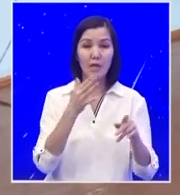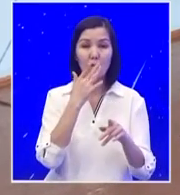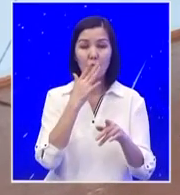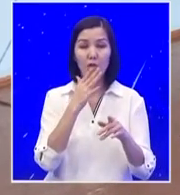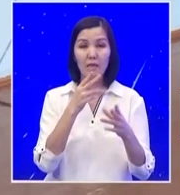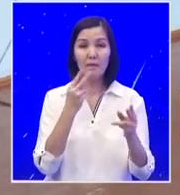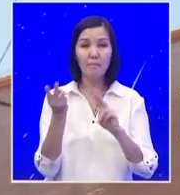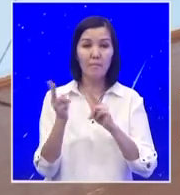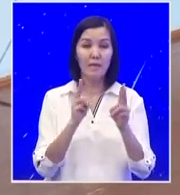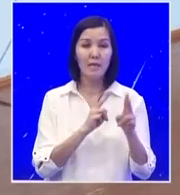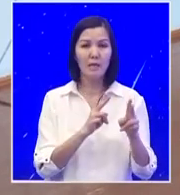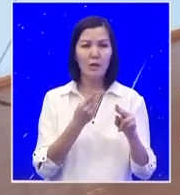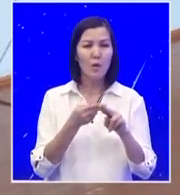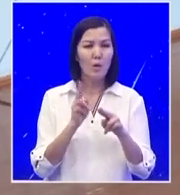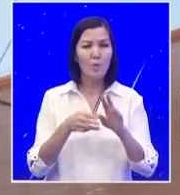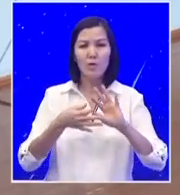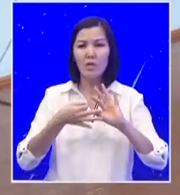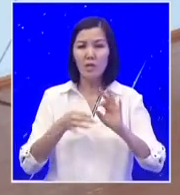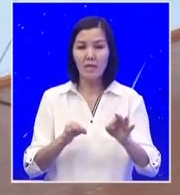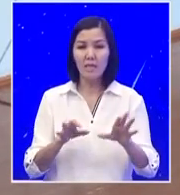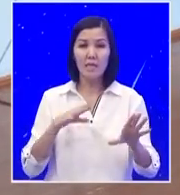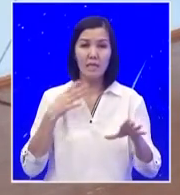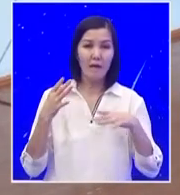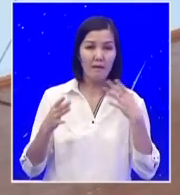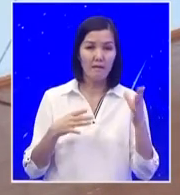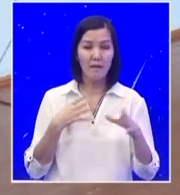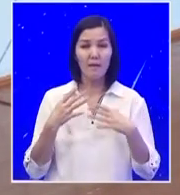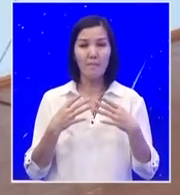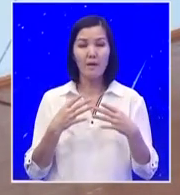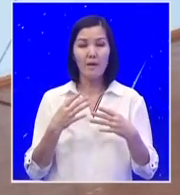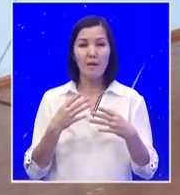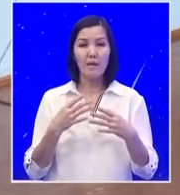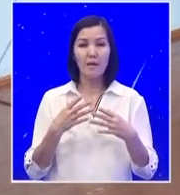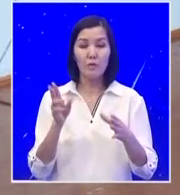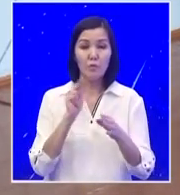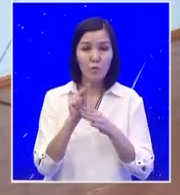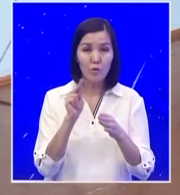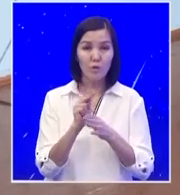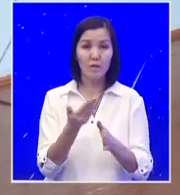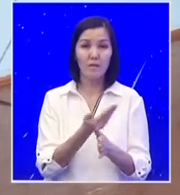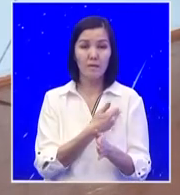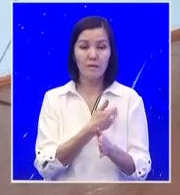барлығын нышанына келтіріп, солардың мінез-құлқын үйрету балаларға.